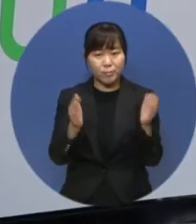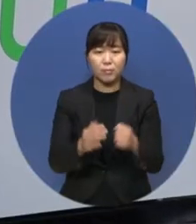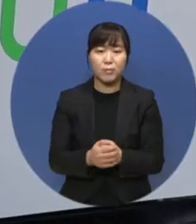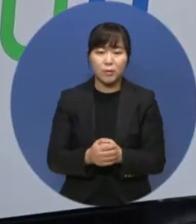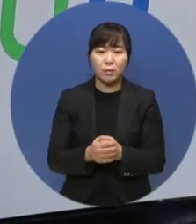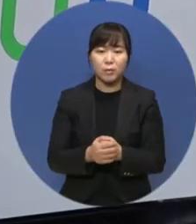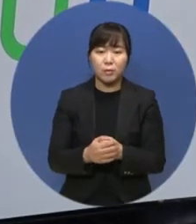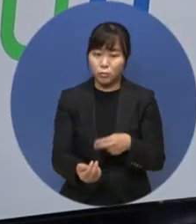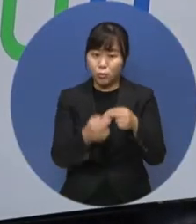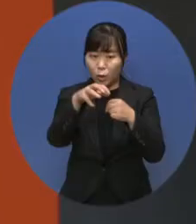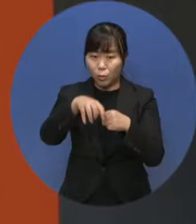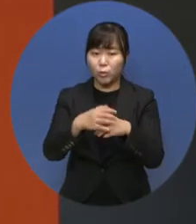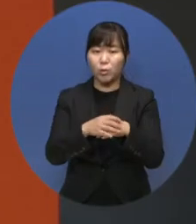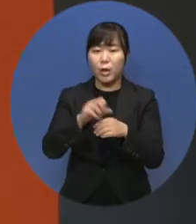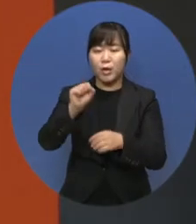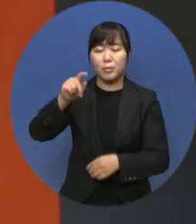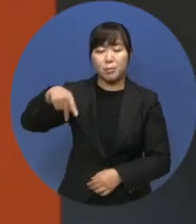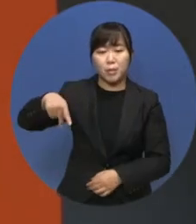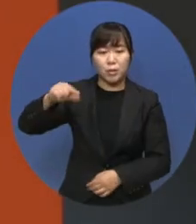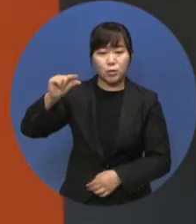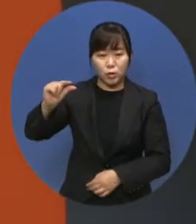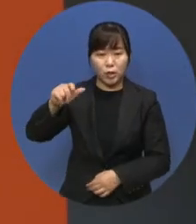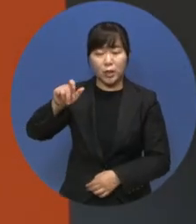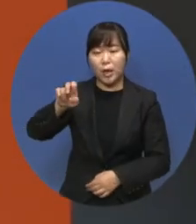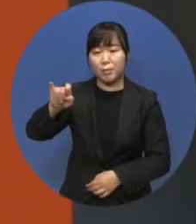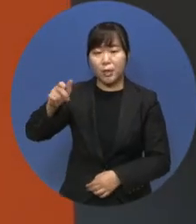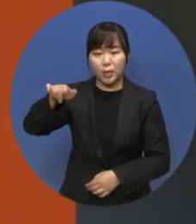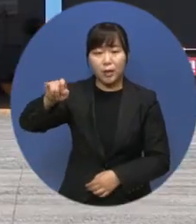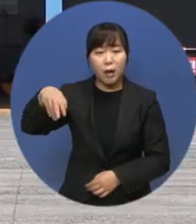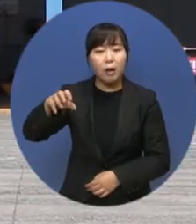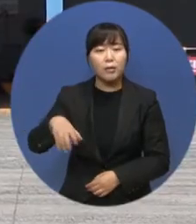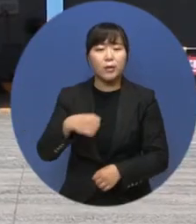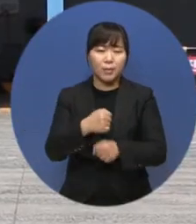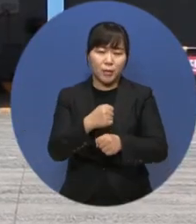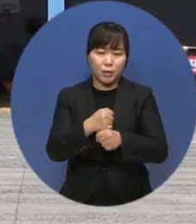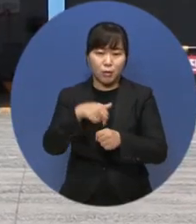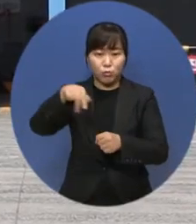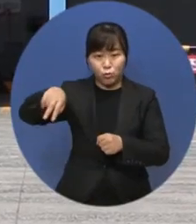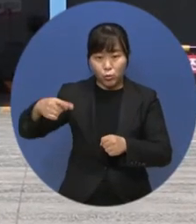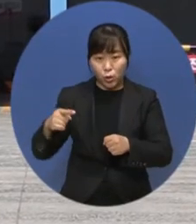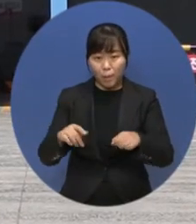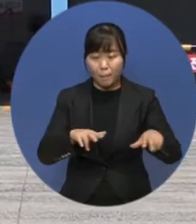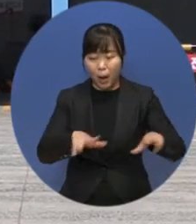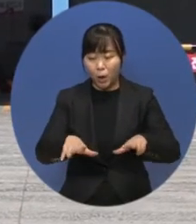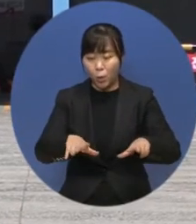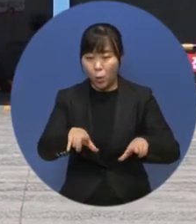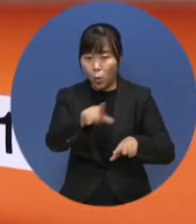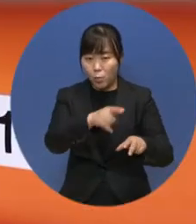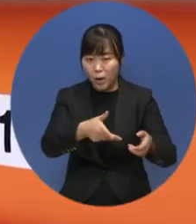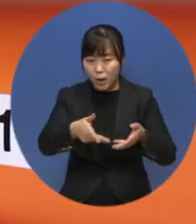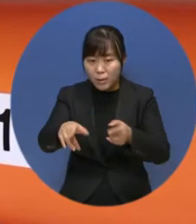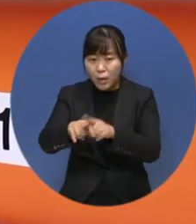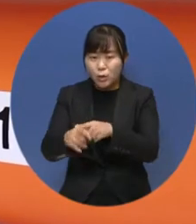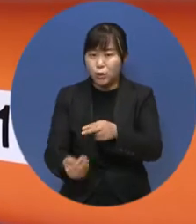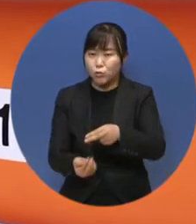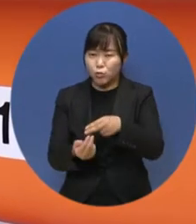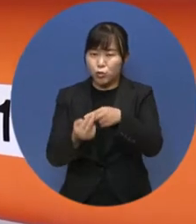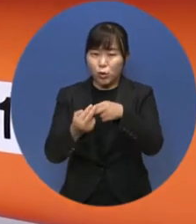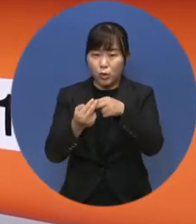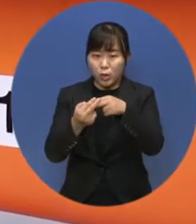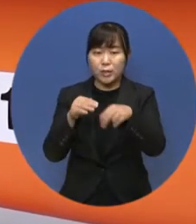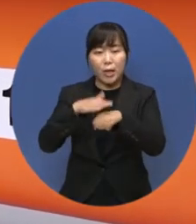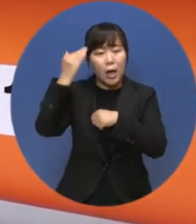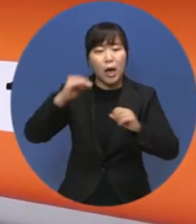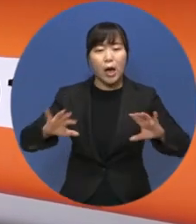수소 충전소는 주식회사 SPG 케미칼에서 생산된 수소를 바로 공급해 충전하는